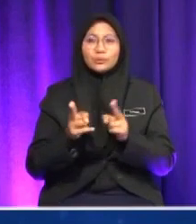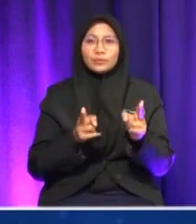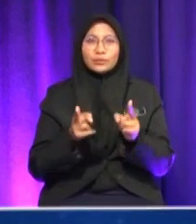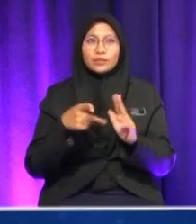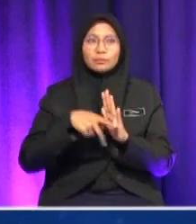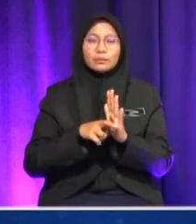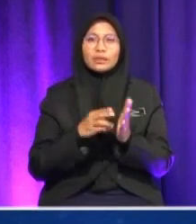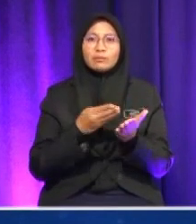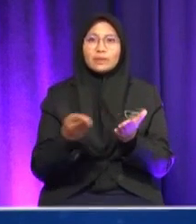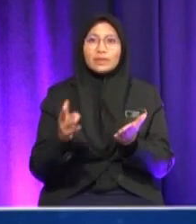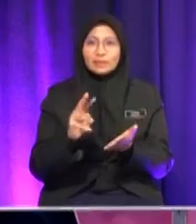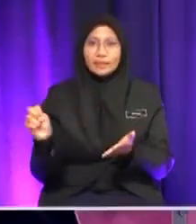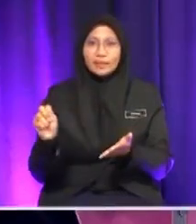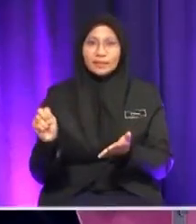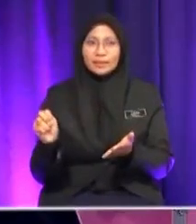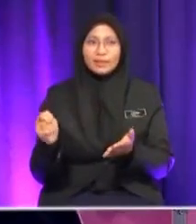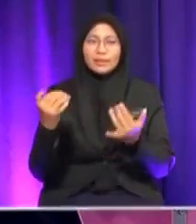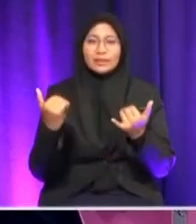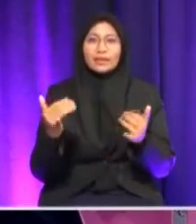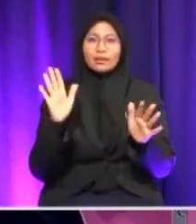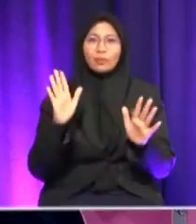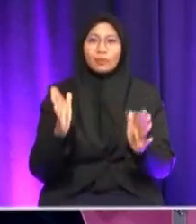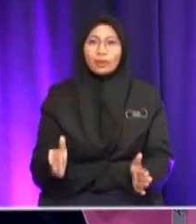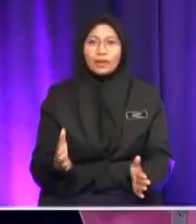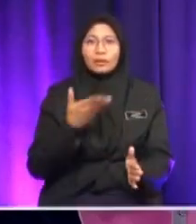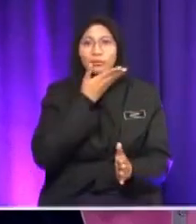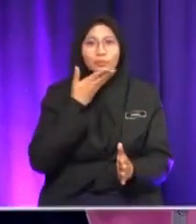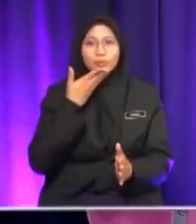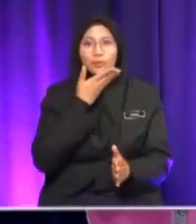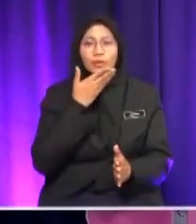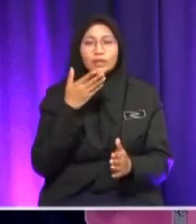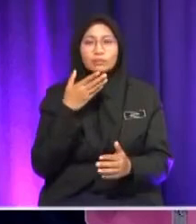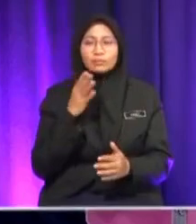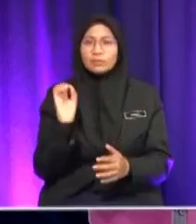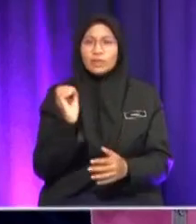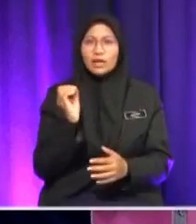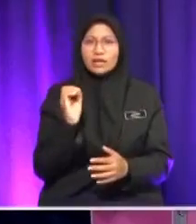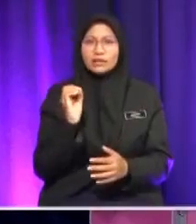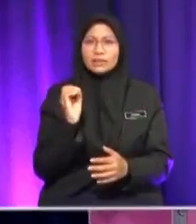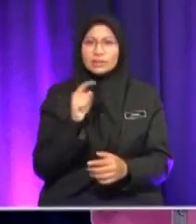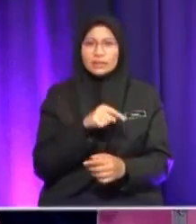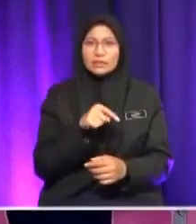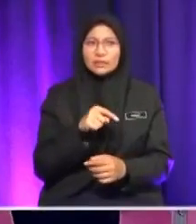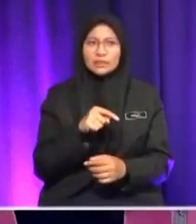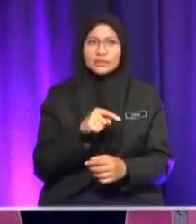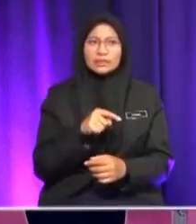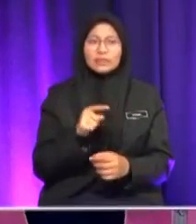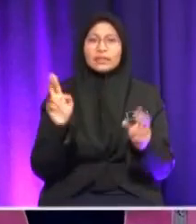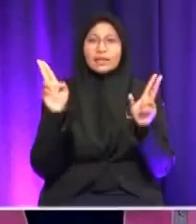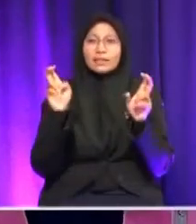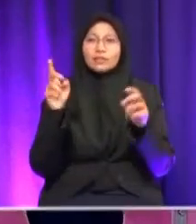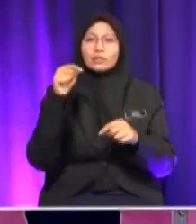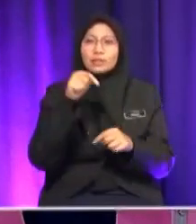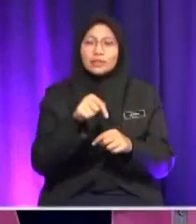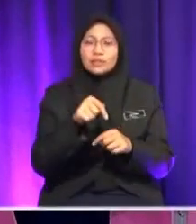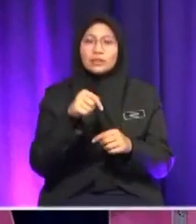Dan kebanyakan golongan muda negara kita, mereka tak ada ilmu ini. Sebab itulah tajuk ini telah pun diselitkan